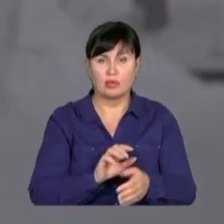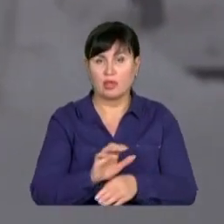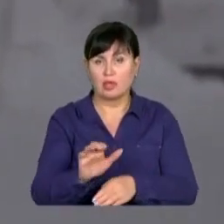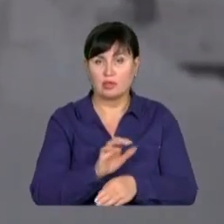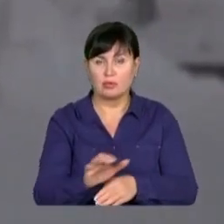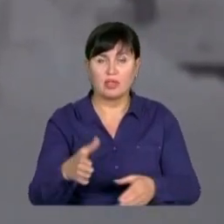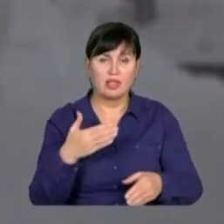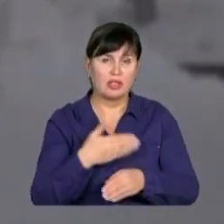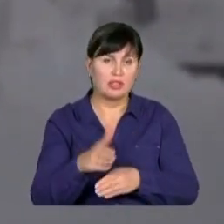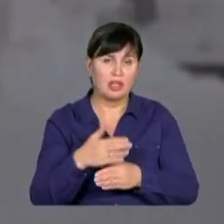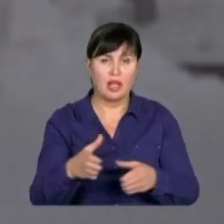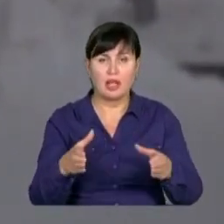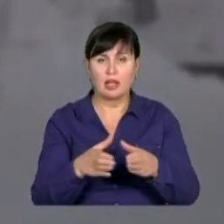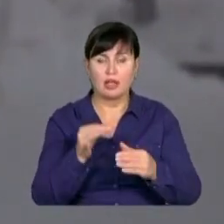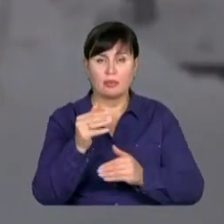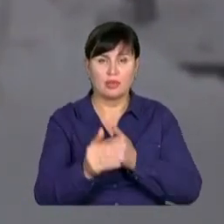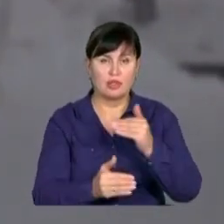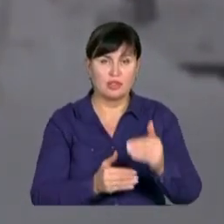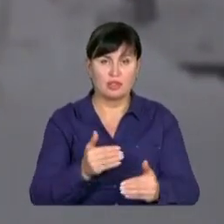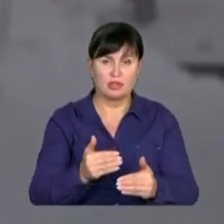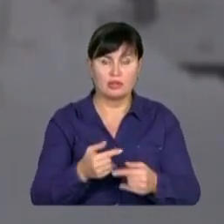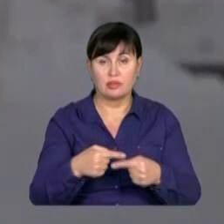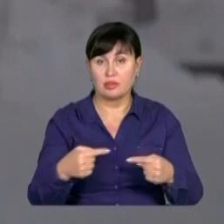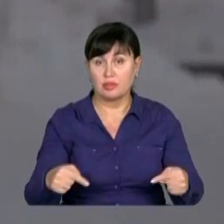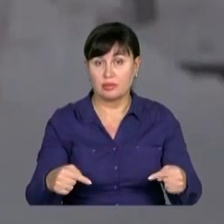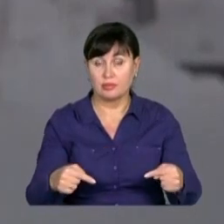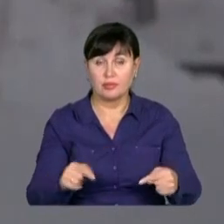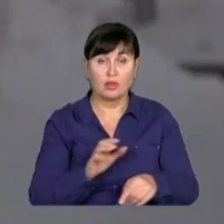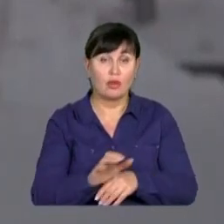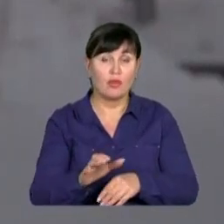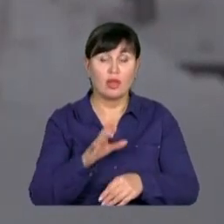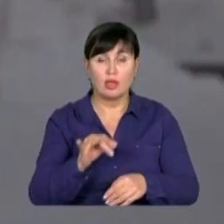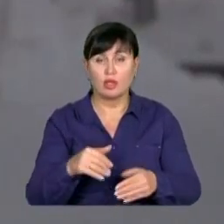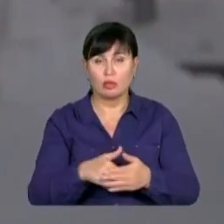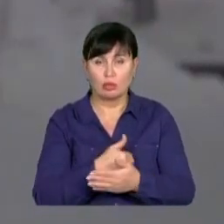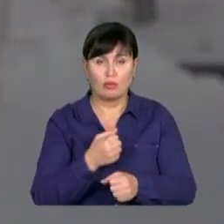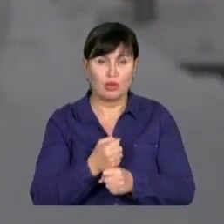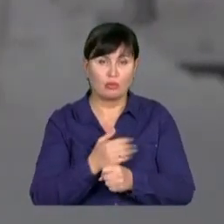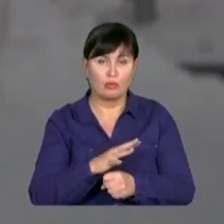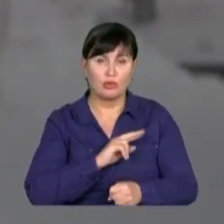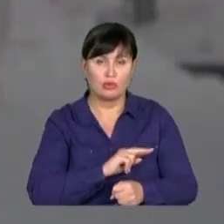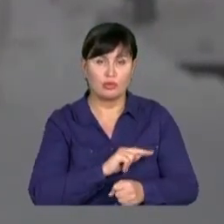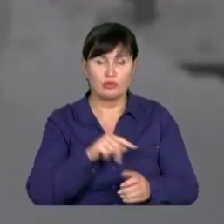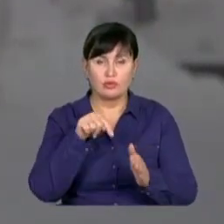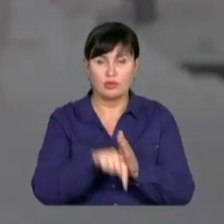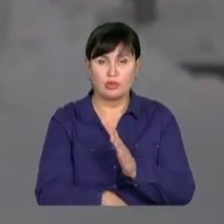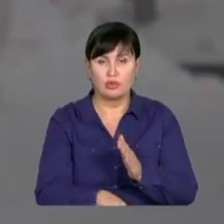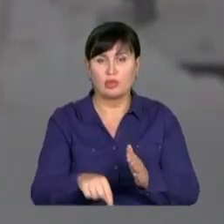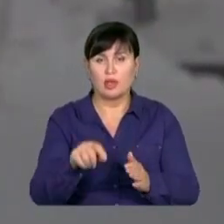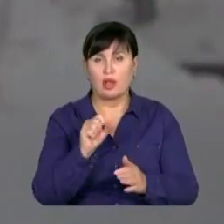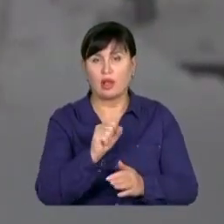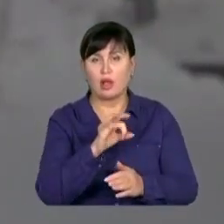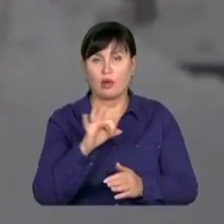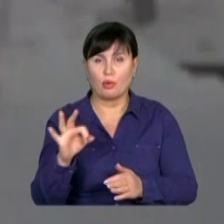экспортно-кредитного агентства и продвижения экспорта несырьевых товаров. Новый орган будет функционировать в качестве